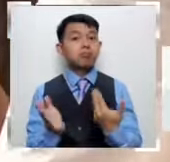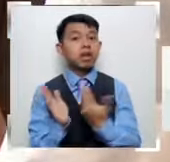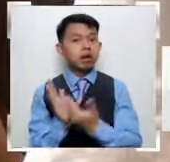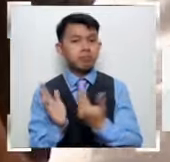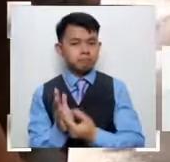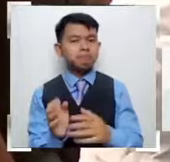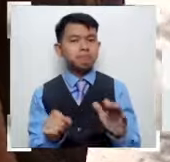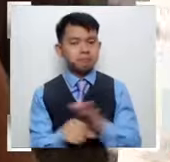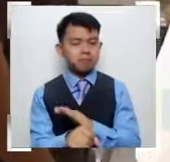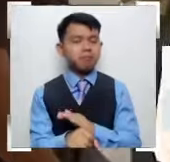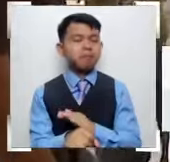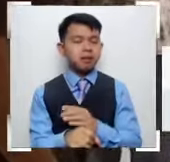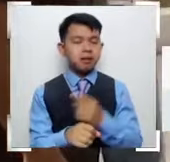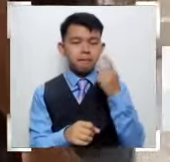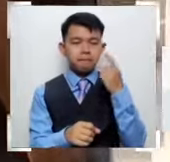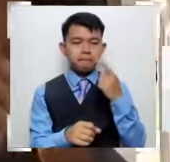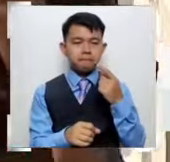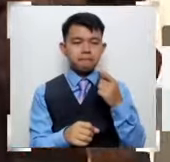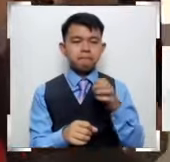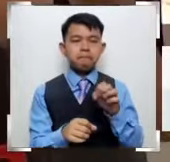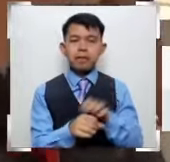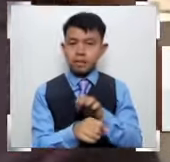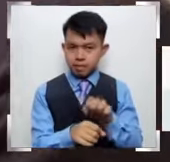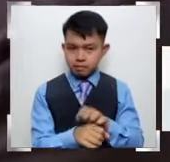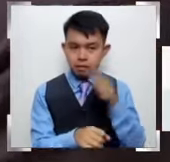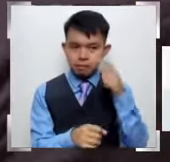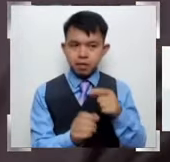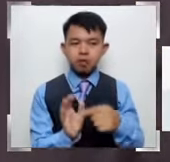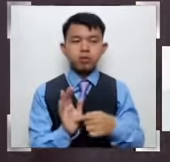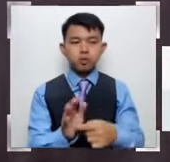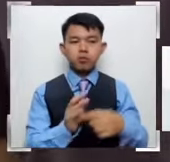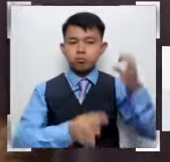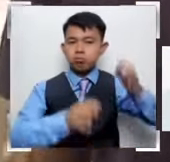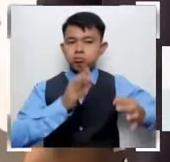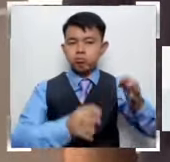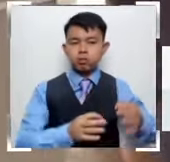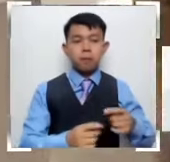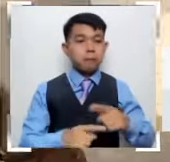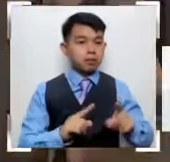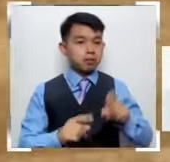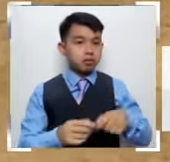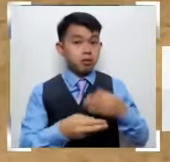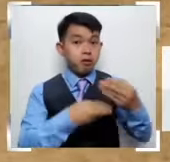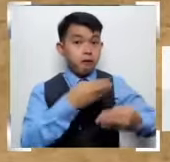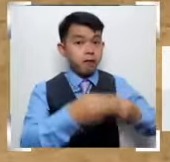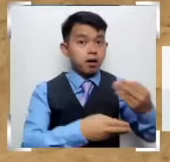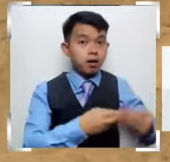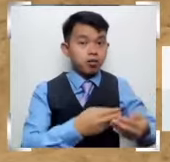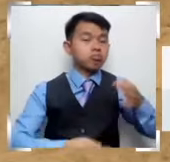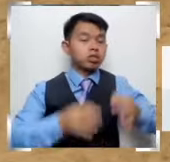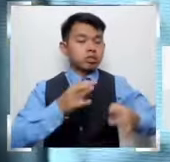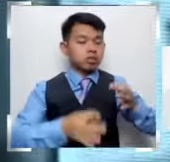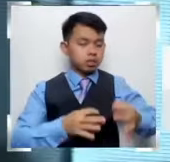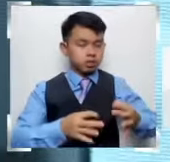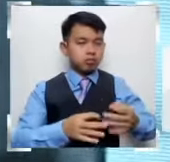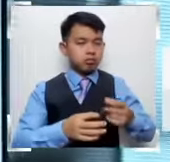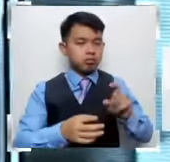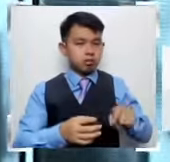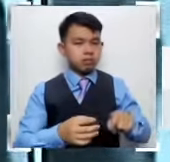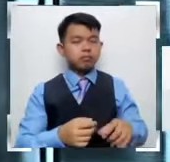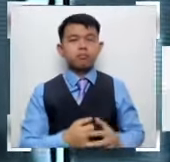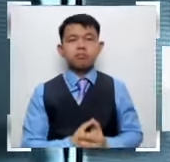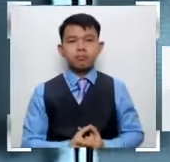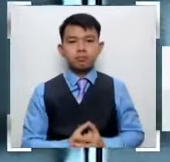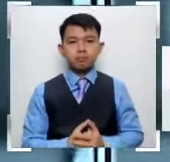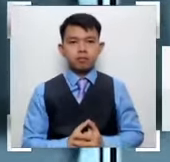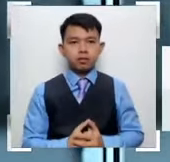Teves. Pero kailangan pa rin daw pagulungin ng hustisya at sundin ang due process. Wala pa rin sa Pilipinas at nasa isang bansa